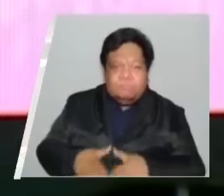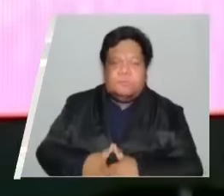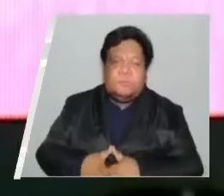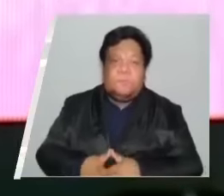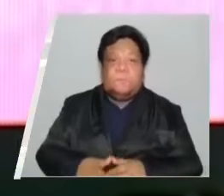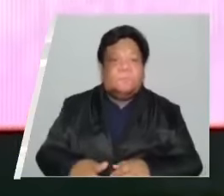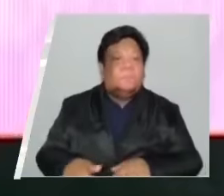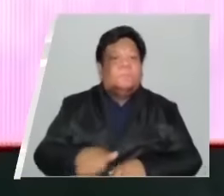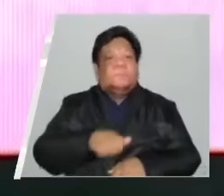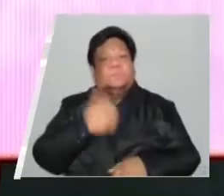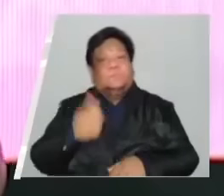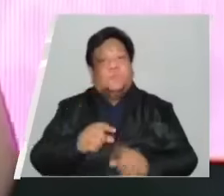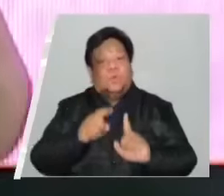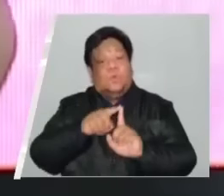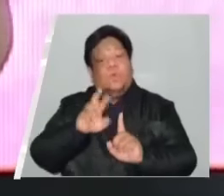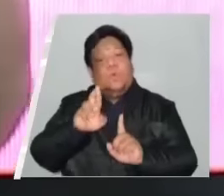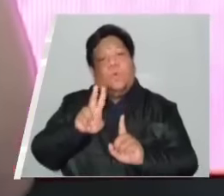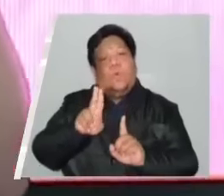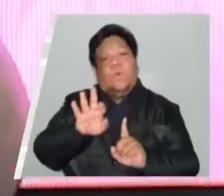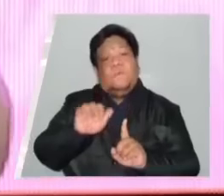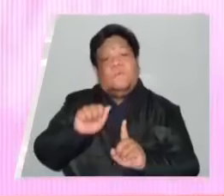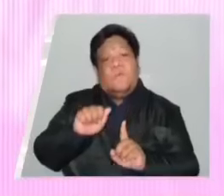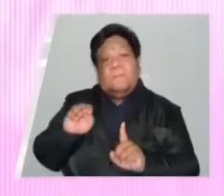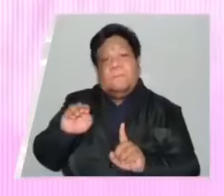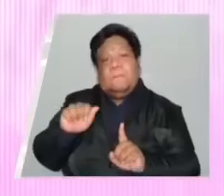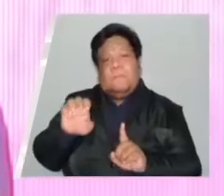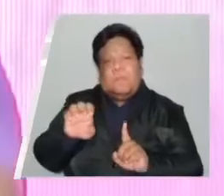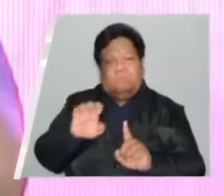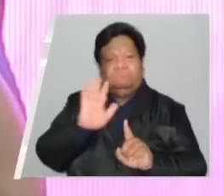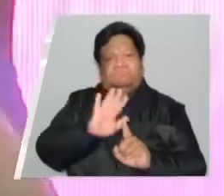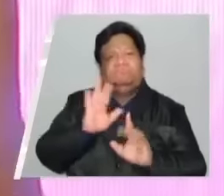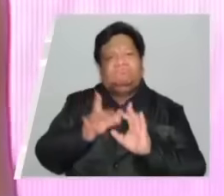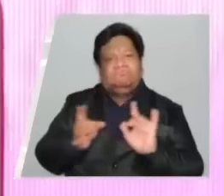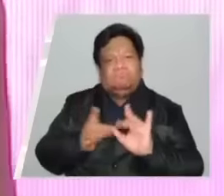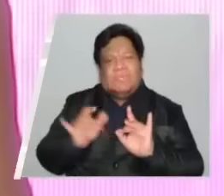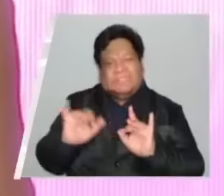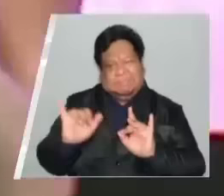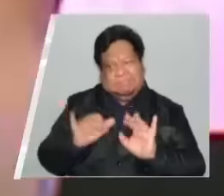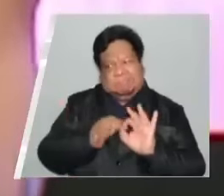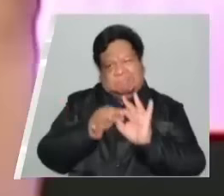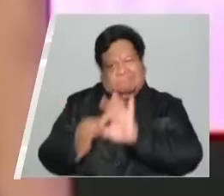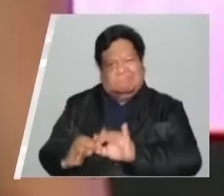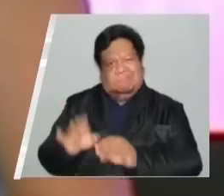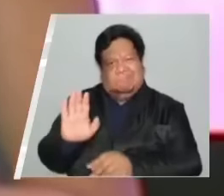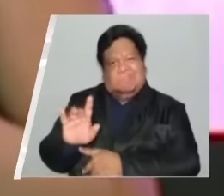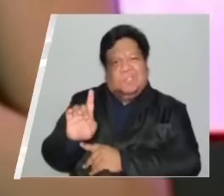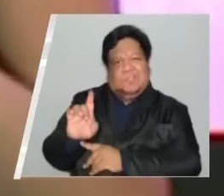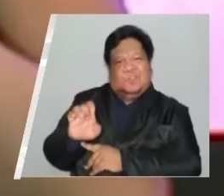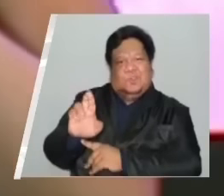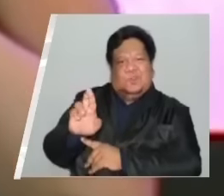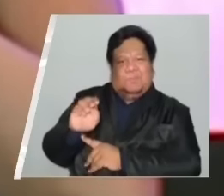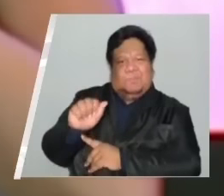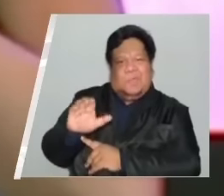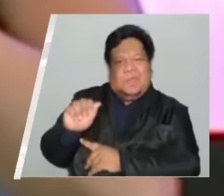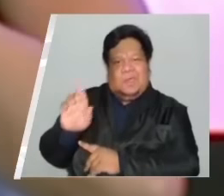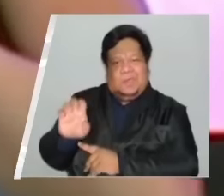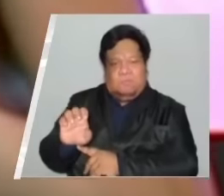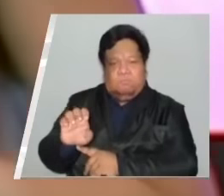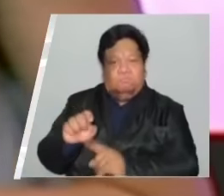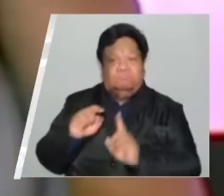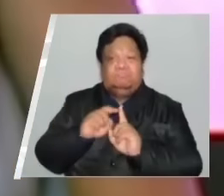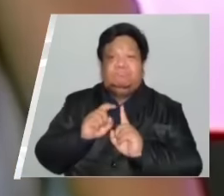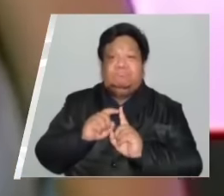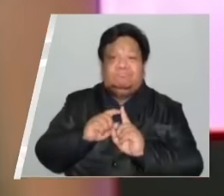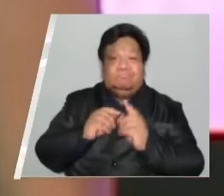official public statement dahil sa pagkakadawit rin sa nasabing skincare clinic. Wala raw siyang kinalaman sa anumang